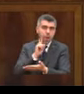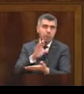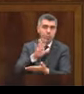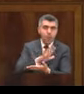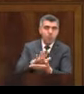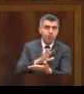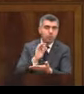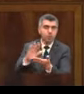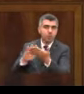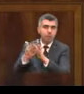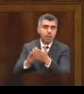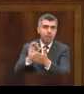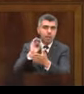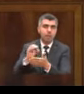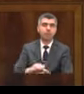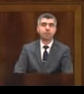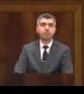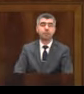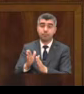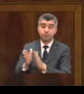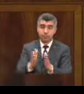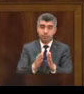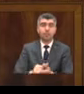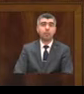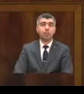المتخصصة في مناهضة العنف ضد النساء. طبعا